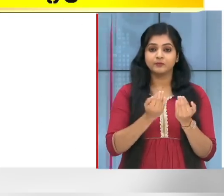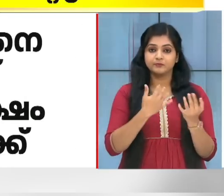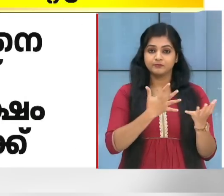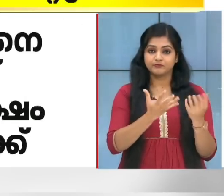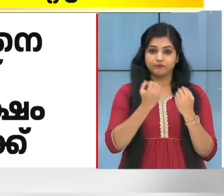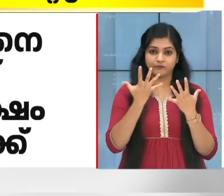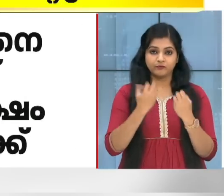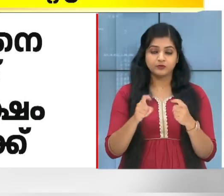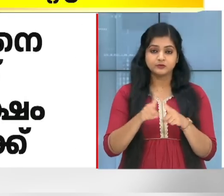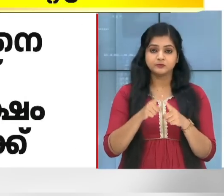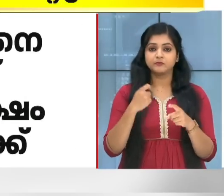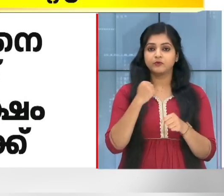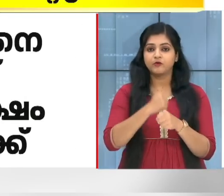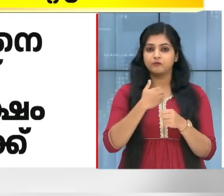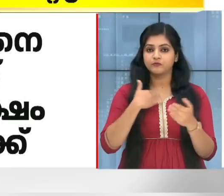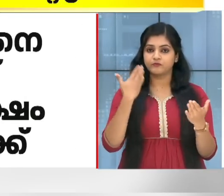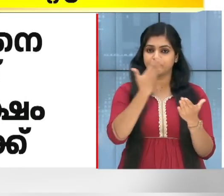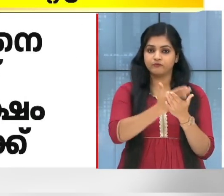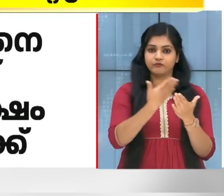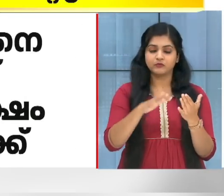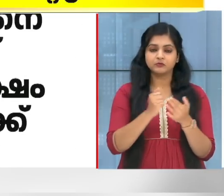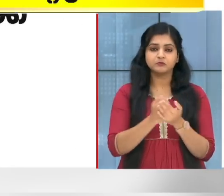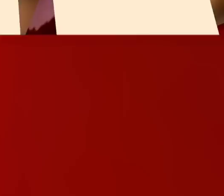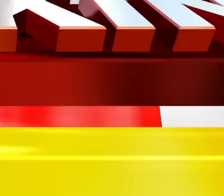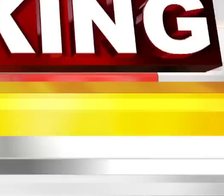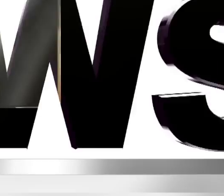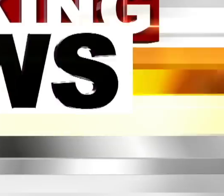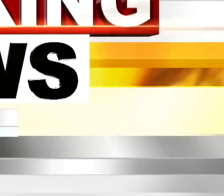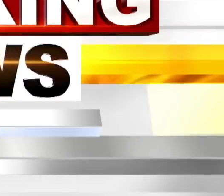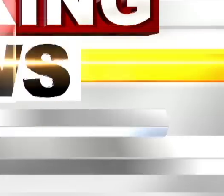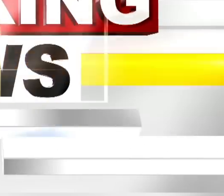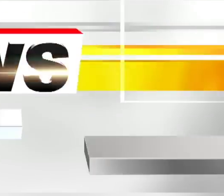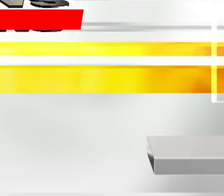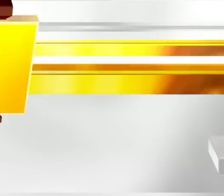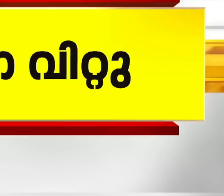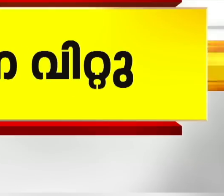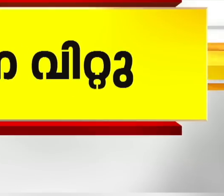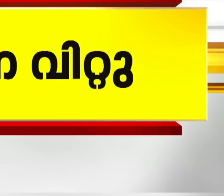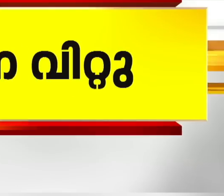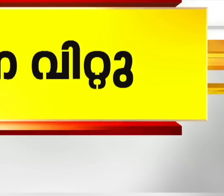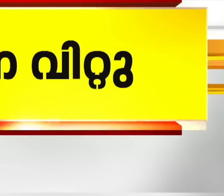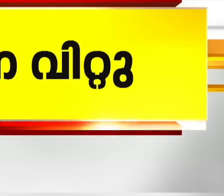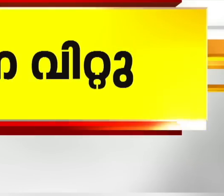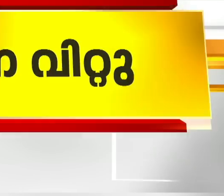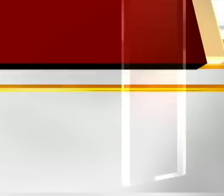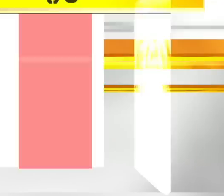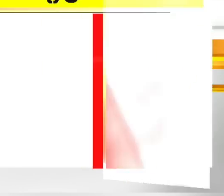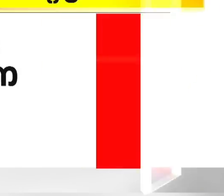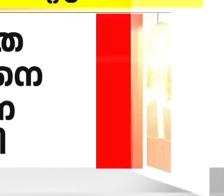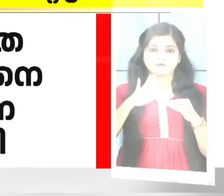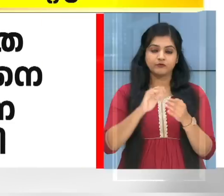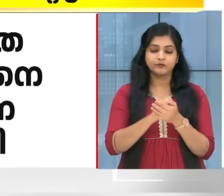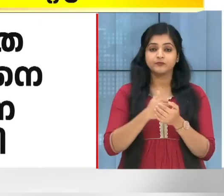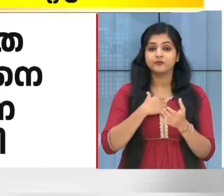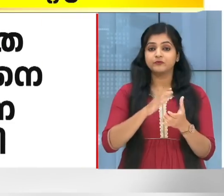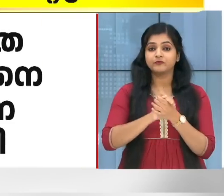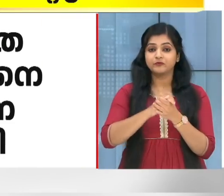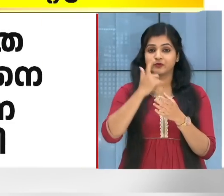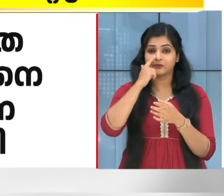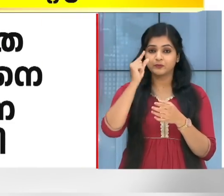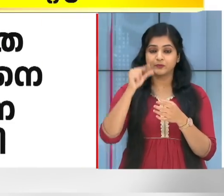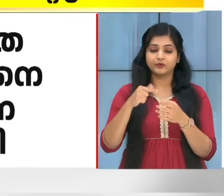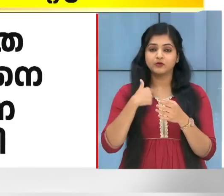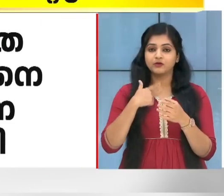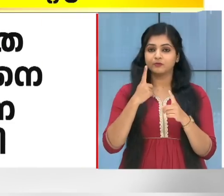കിട്ടിയില്ല. അവിടെ എന്താ പ്രശ്നമൊക്കെ ഉണ്ട്, പൈസ ഒക്കെ വേണോ അതുപോലെ വീടൊക്കെ വേണമെന്ന് പറഞ്ഞു, അത് പറ്റൂല പറഞ്ഞു. അങ്ങനെ പിന്നെ കൂട്ടിയ 2 വർഷം കൊണ്ട് ഞാൻ വീട്ടു ജോലിക്കപ്പോ